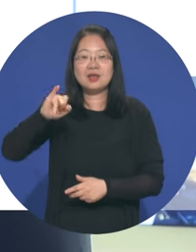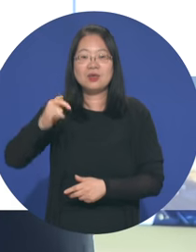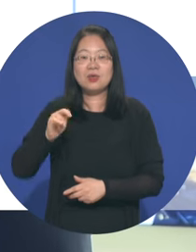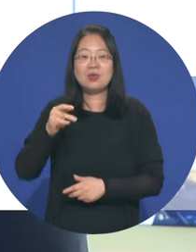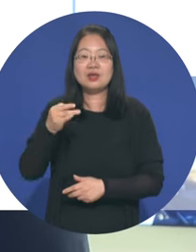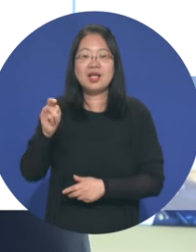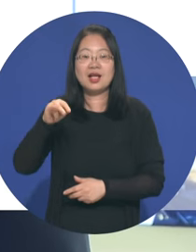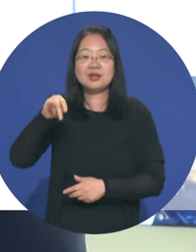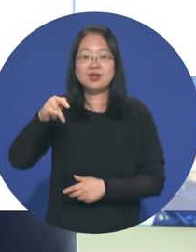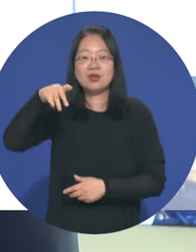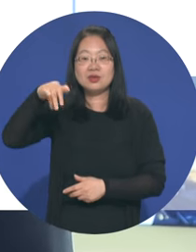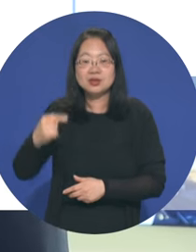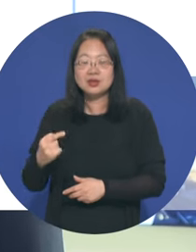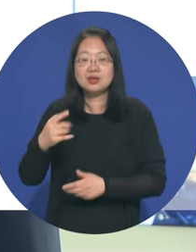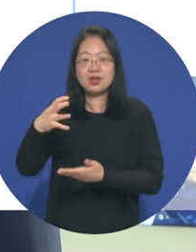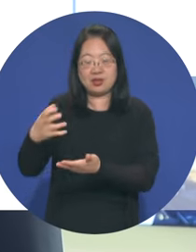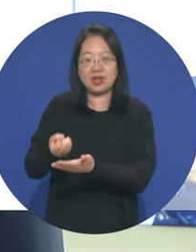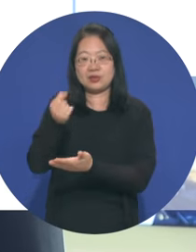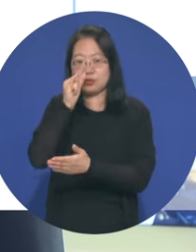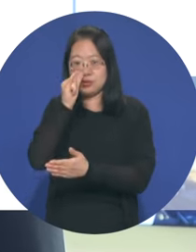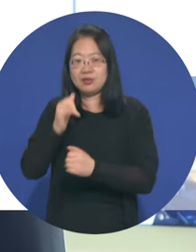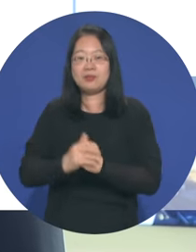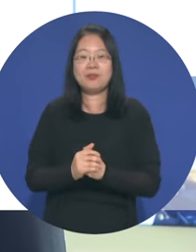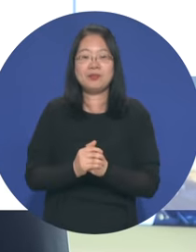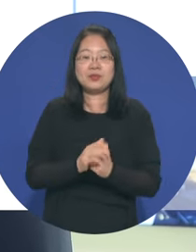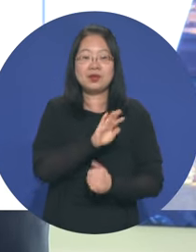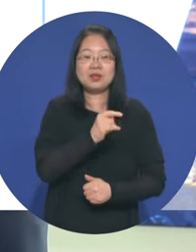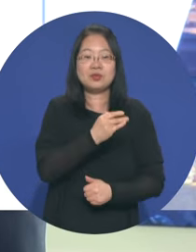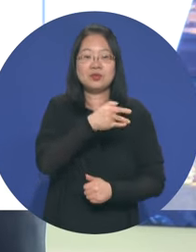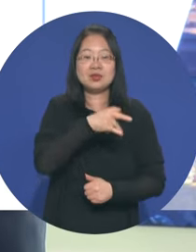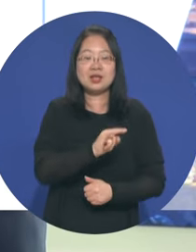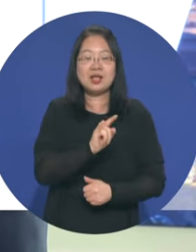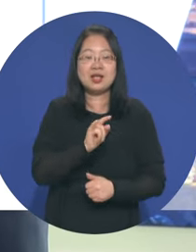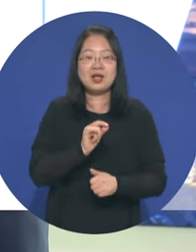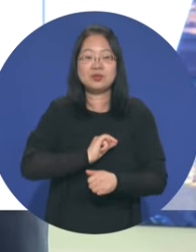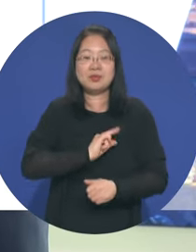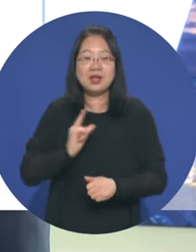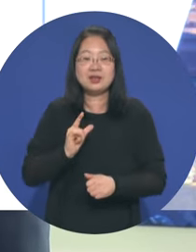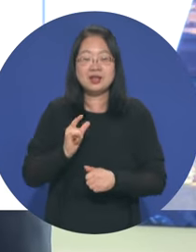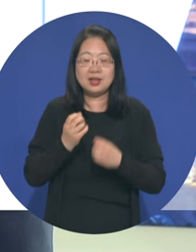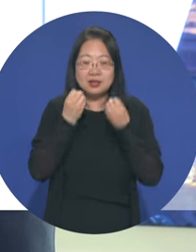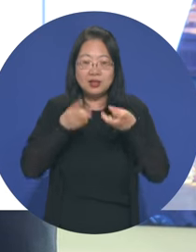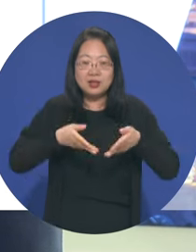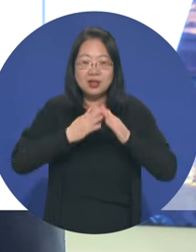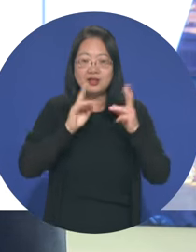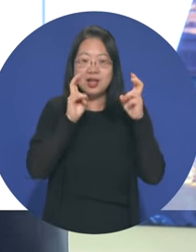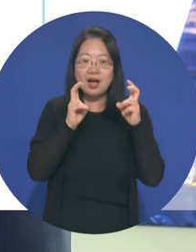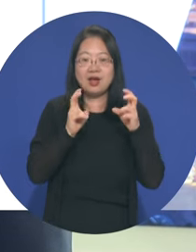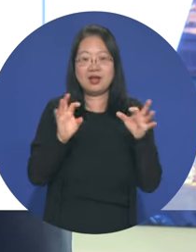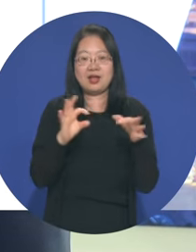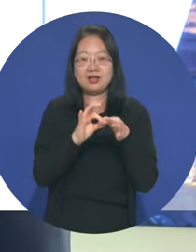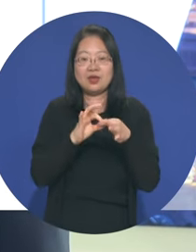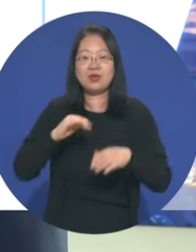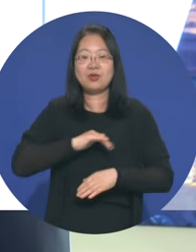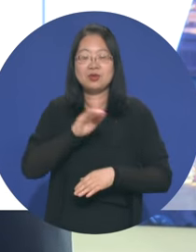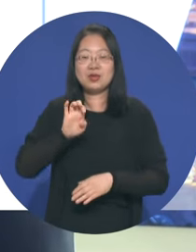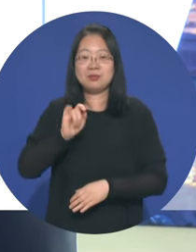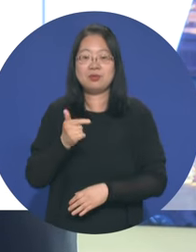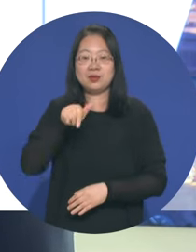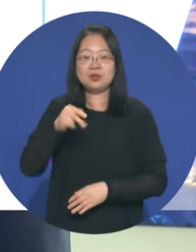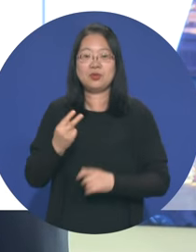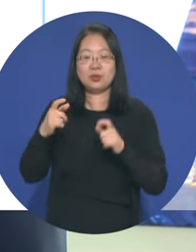산업을 이 실리콘 내젓에서 가지고 있습니다. 반도체, 또 배터리, 또 스타트업 등과